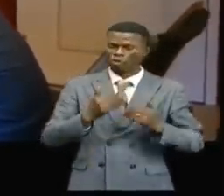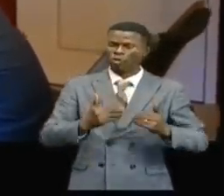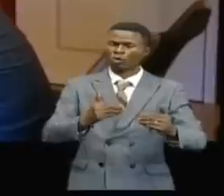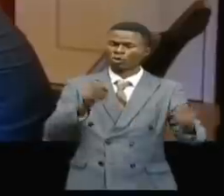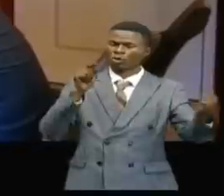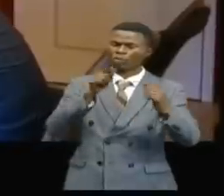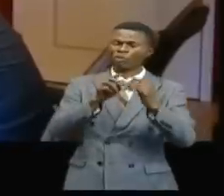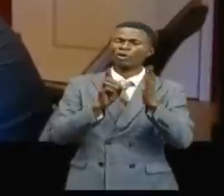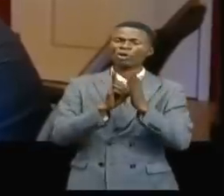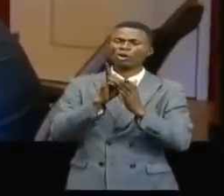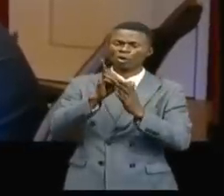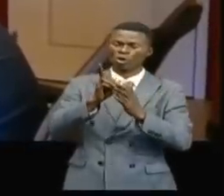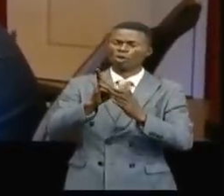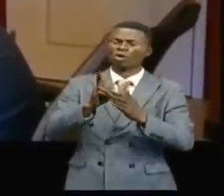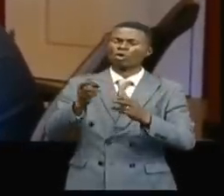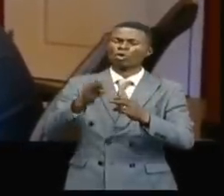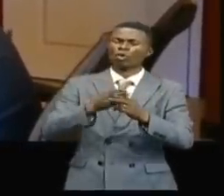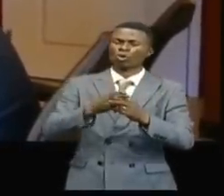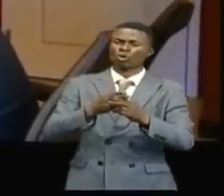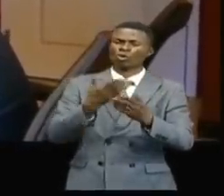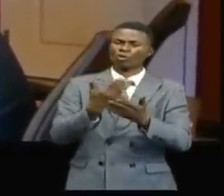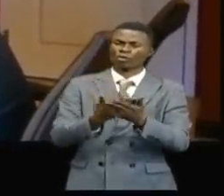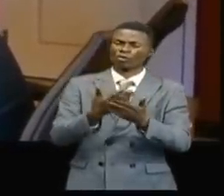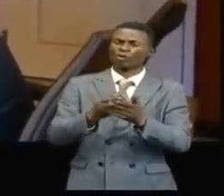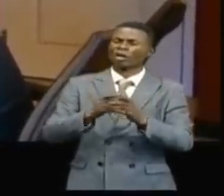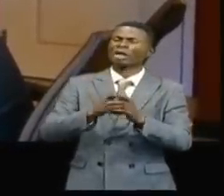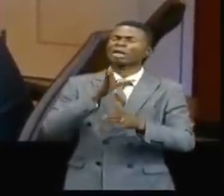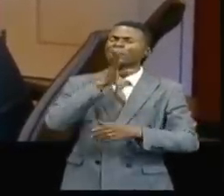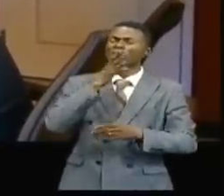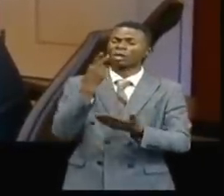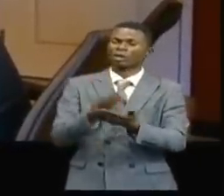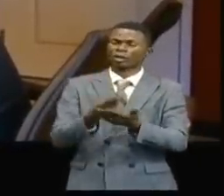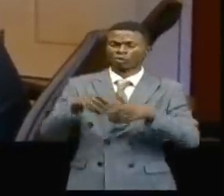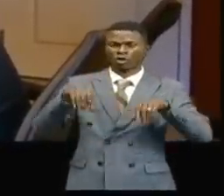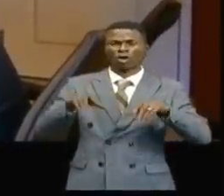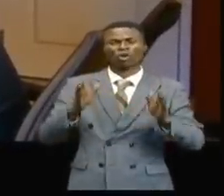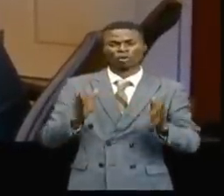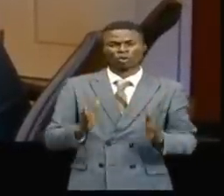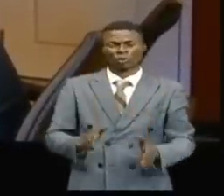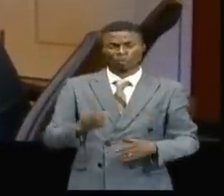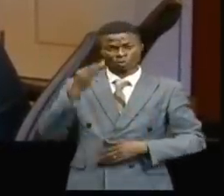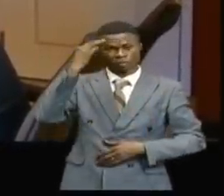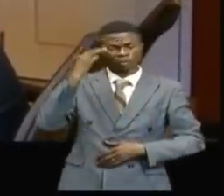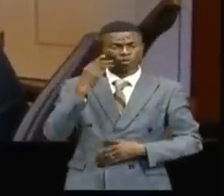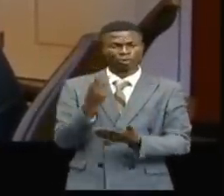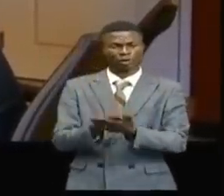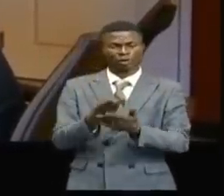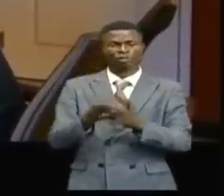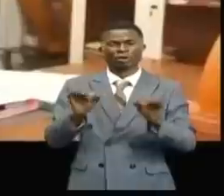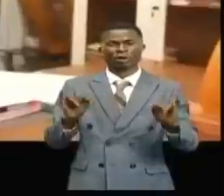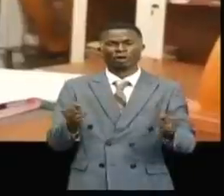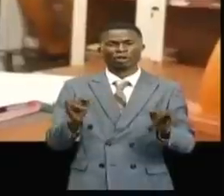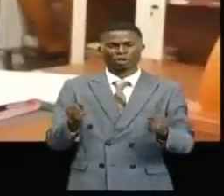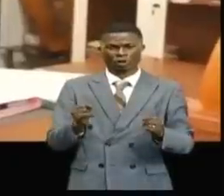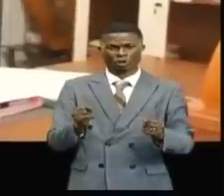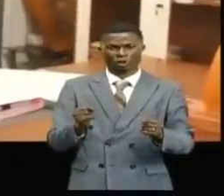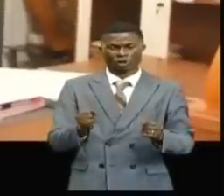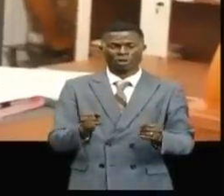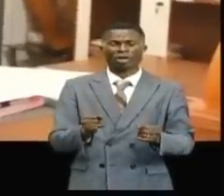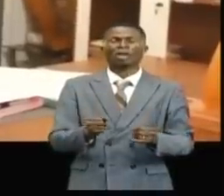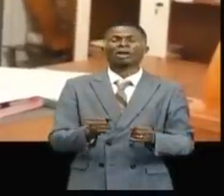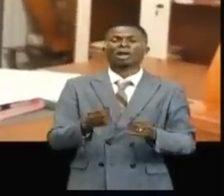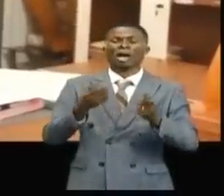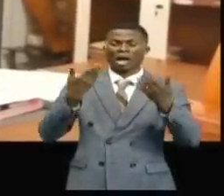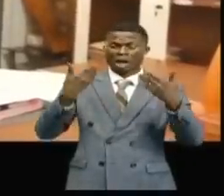vers le développement à court, moyen et long terme du sport congolais. Le ministre des Sports et Loisirs a clôturé